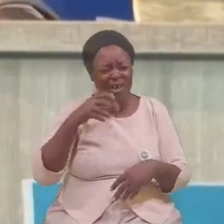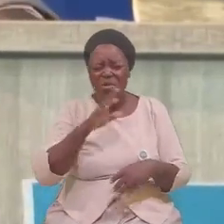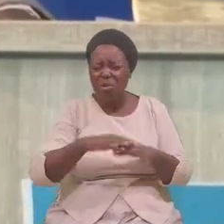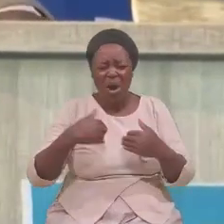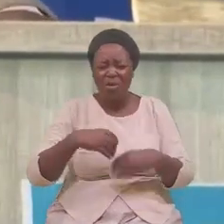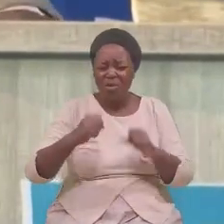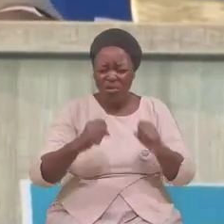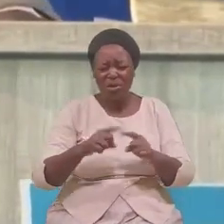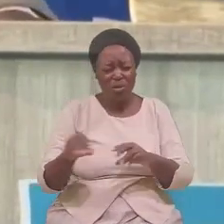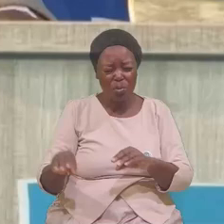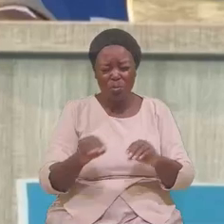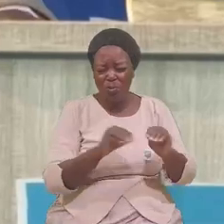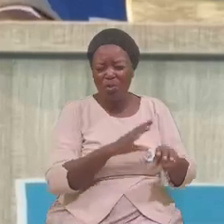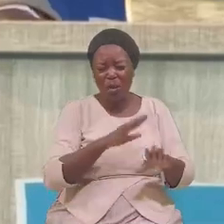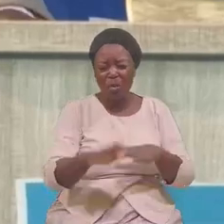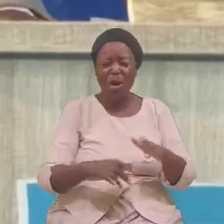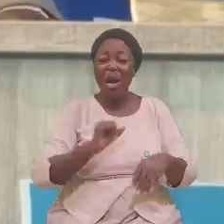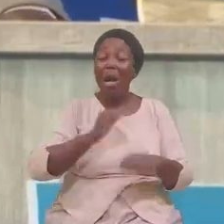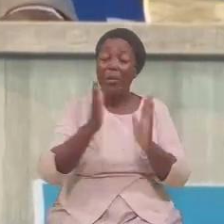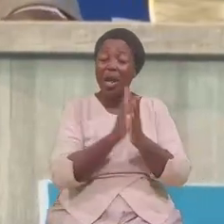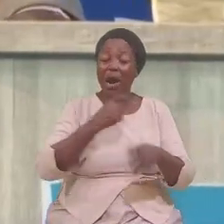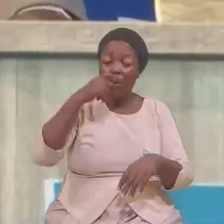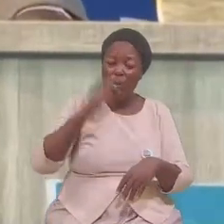Je prie, je commande, force,